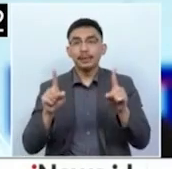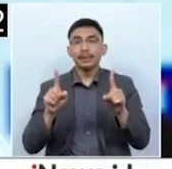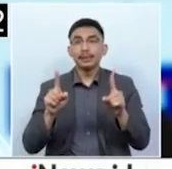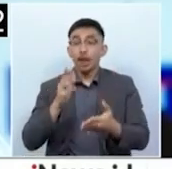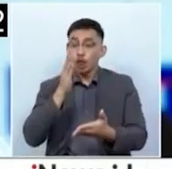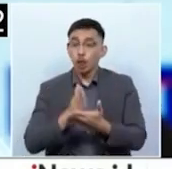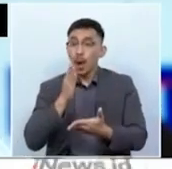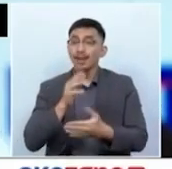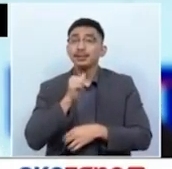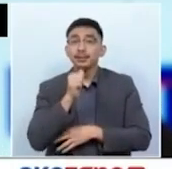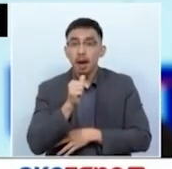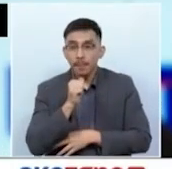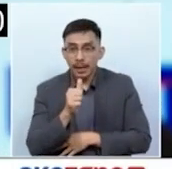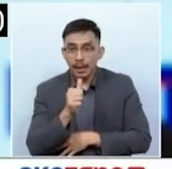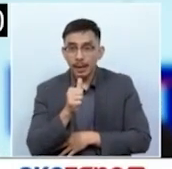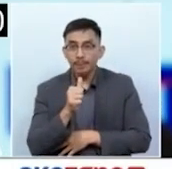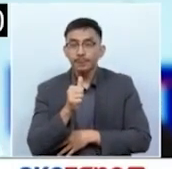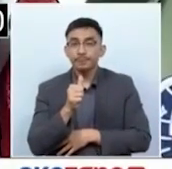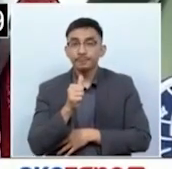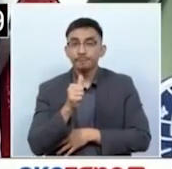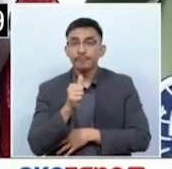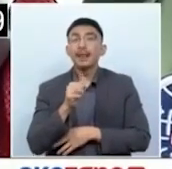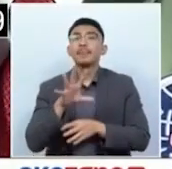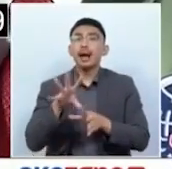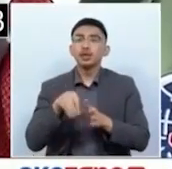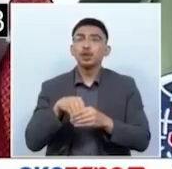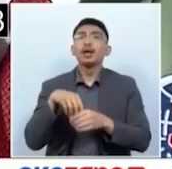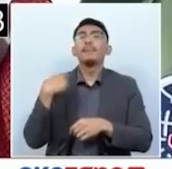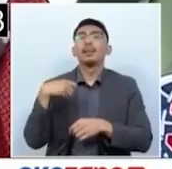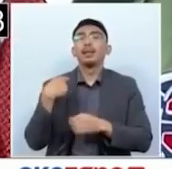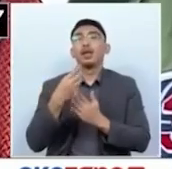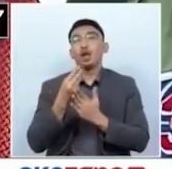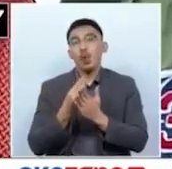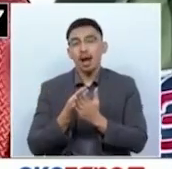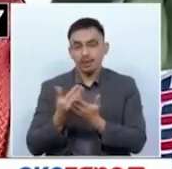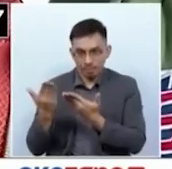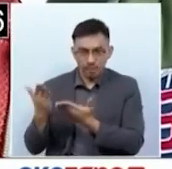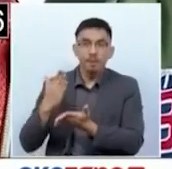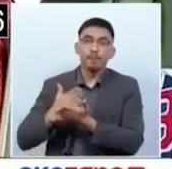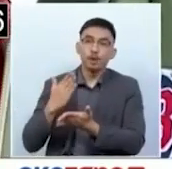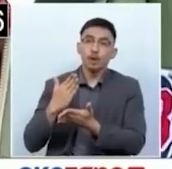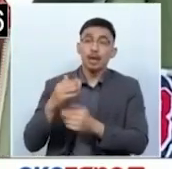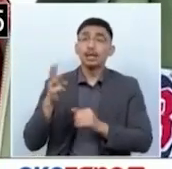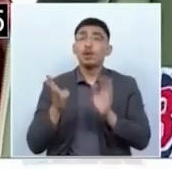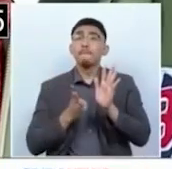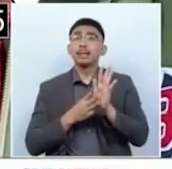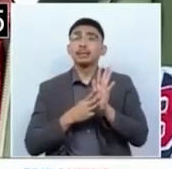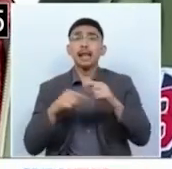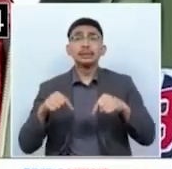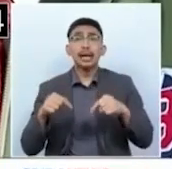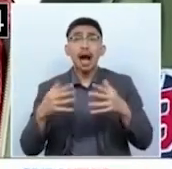menentukan termasuk Menteri Keuangan dan masah yang kita hadapi ya sayaang